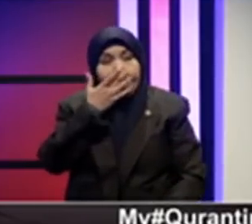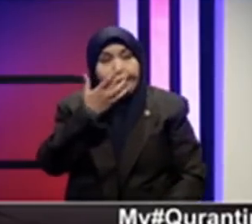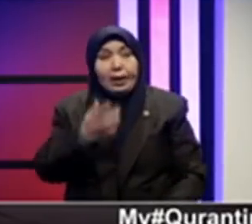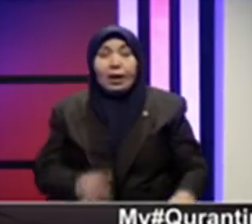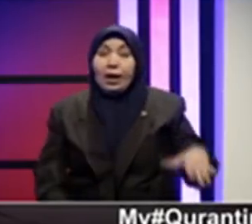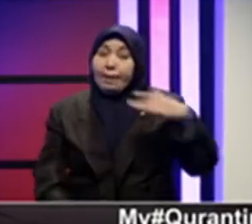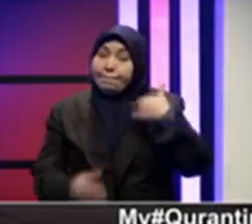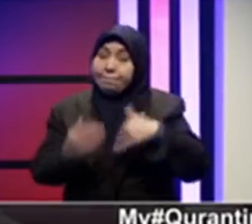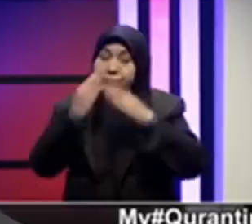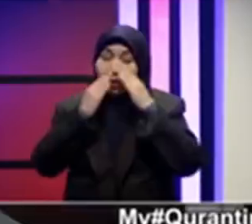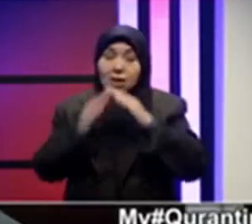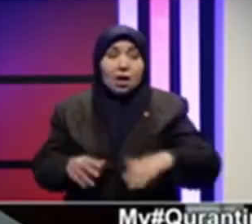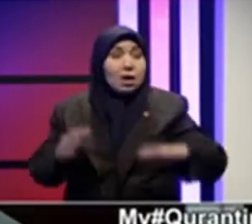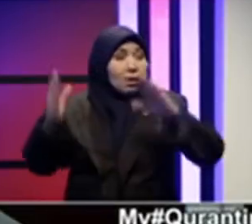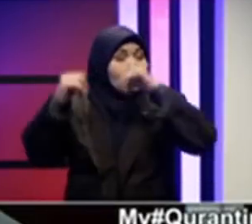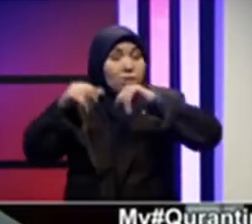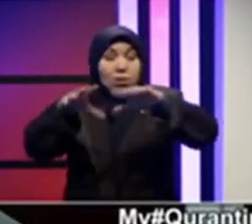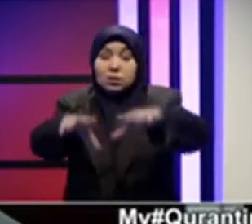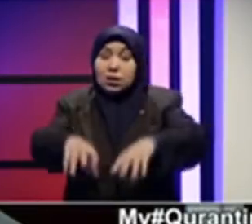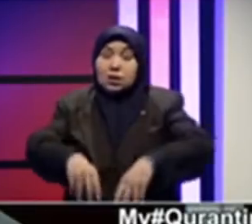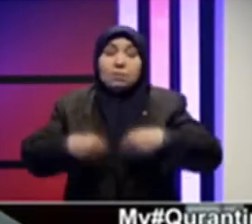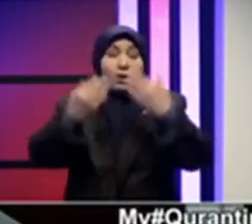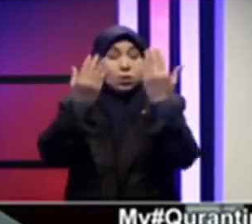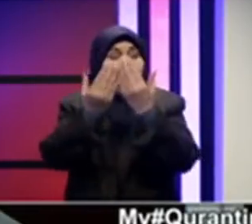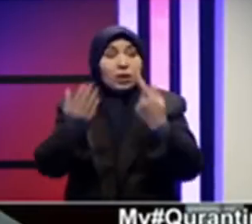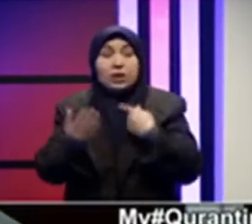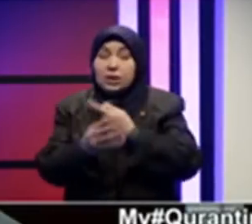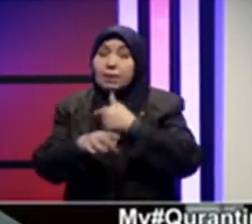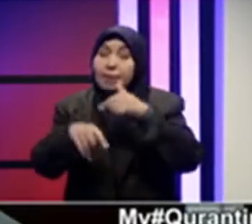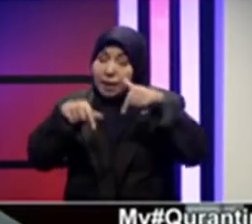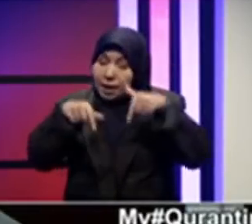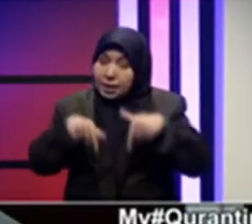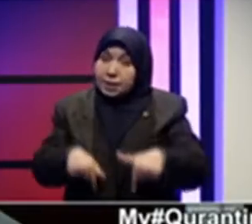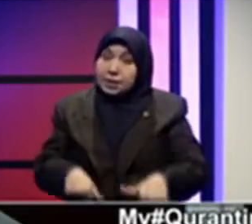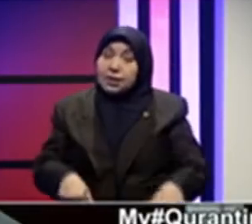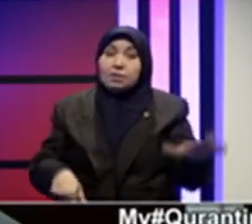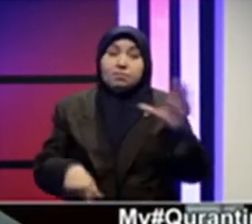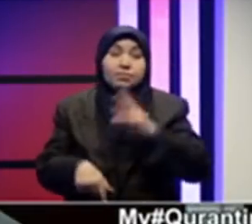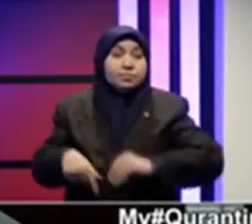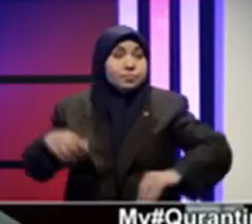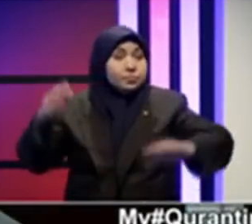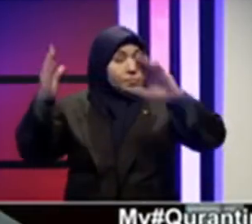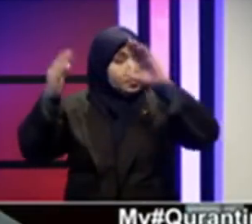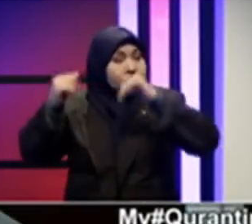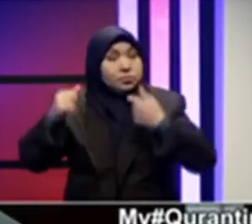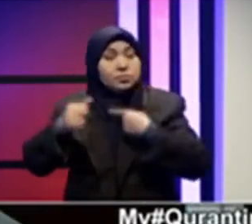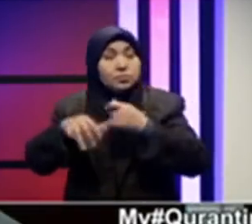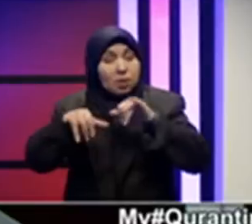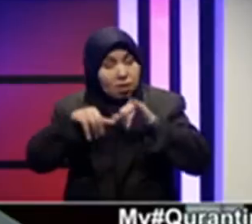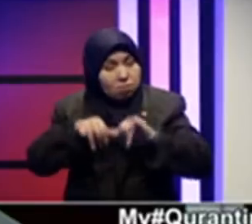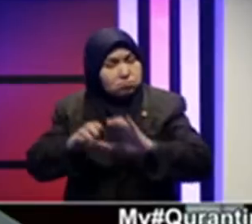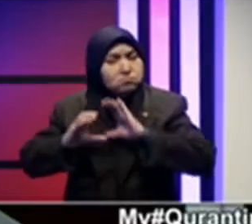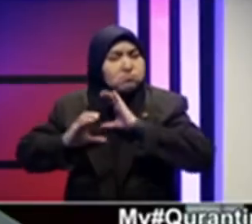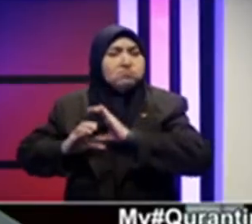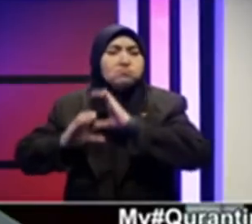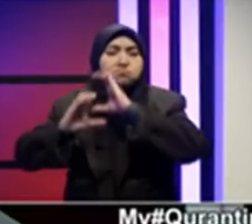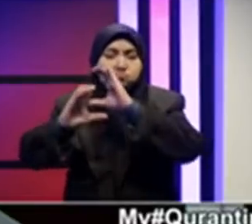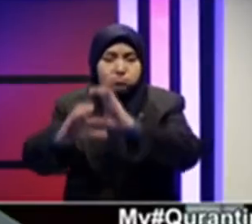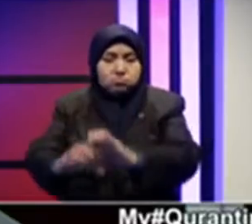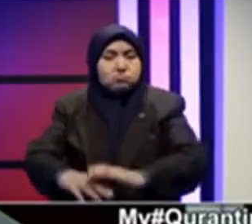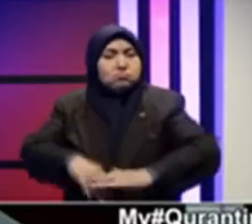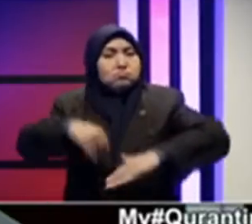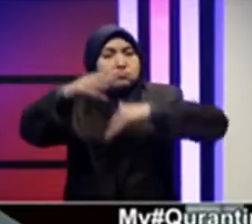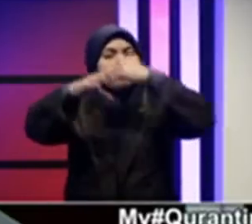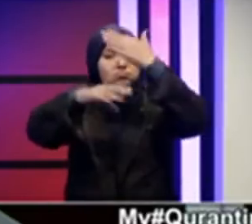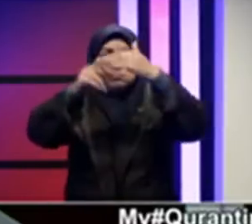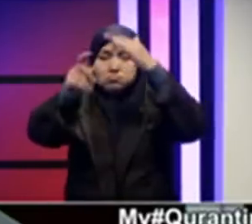Rabbal Alamin. Moga-moga Allah mengkabulkan doa kita pada hari ini. Dan moga-moga kita terus committed membina takwa dalam